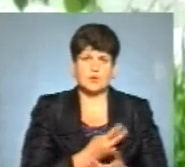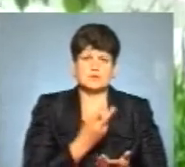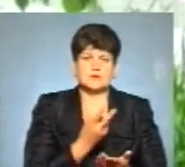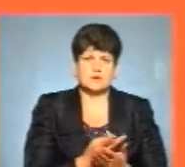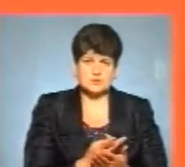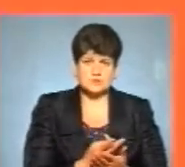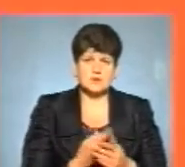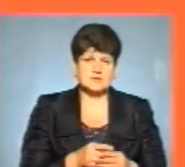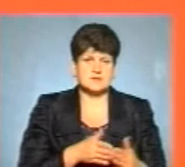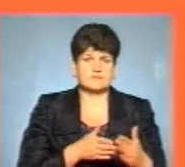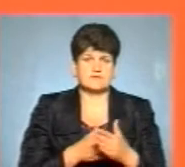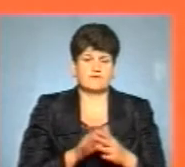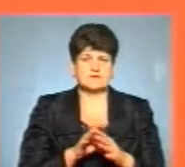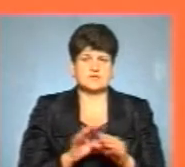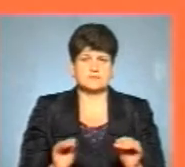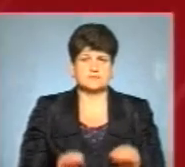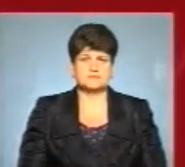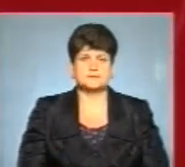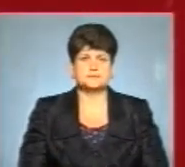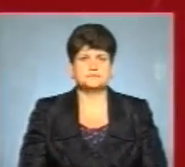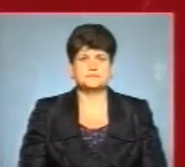але це все.